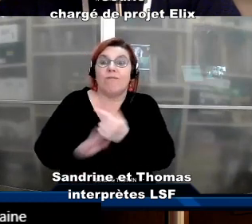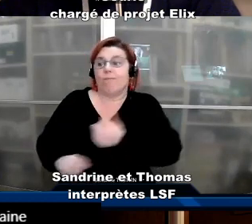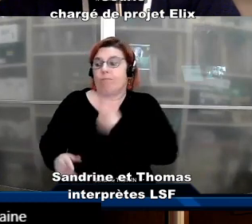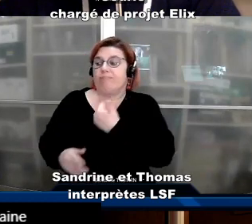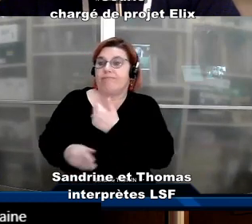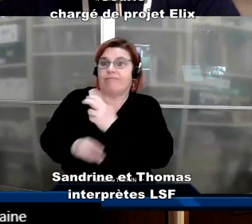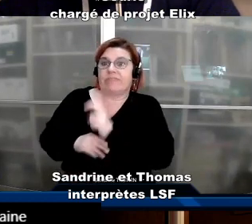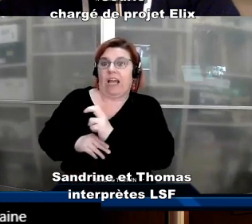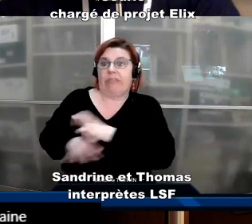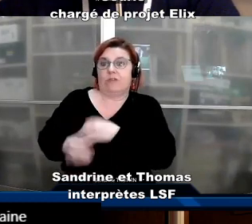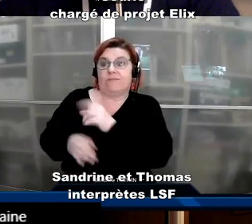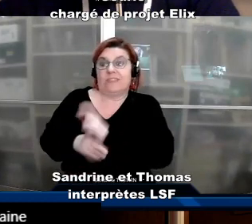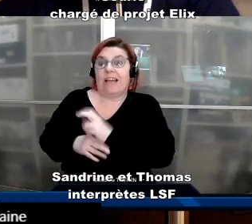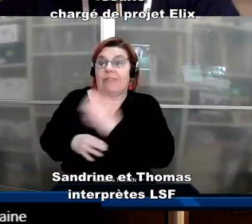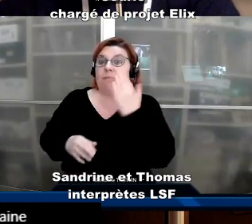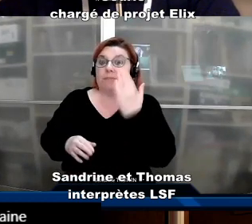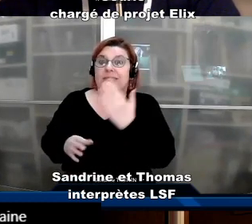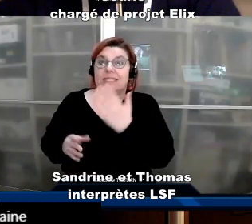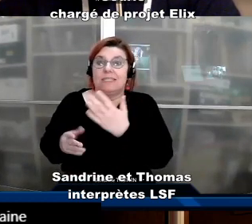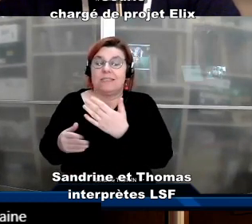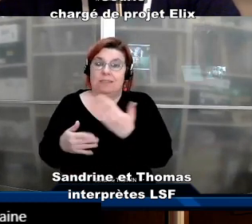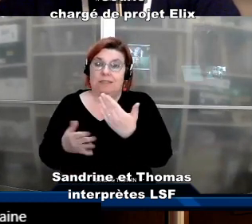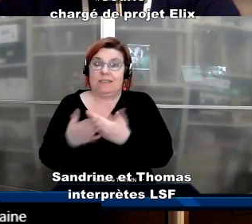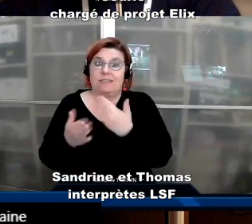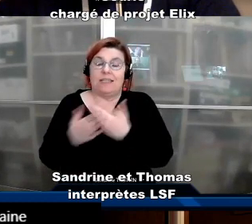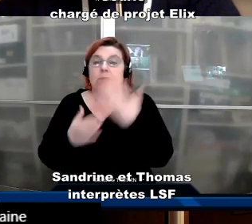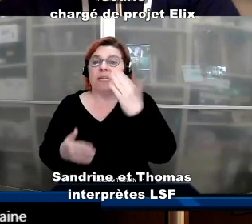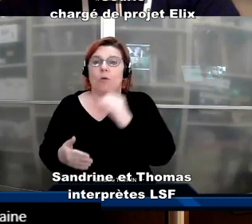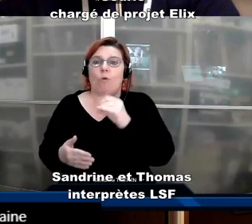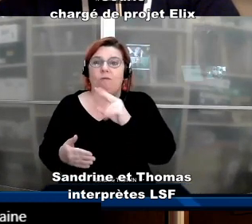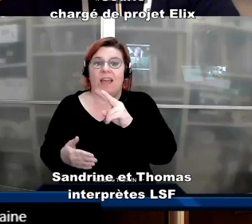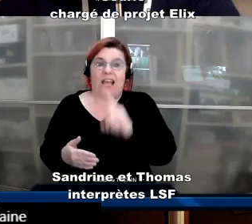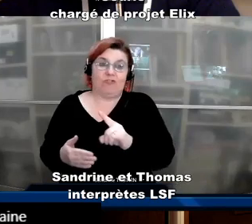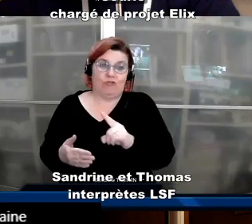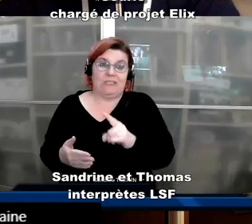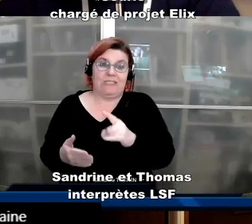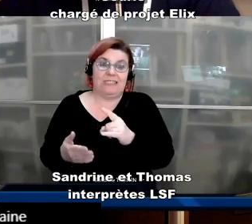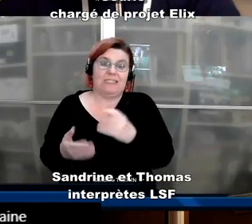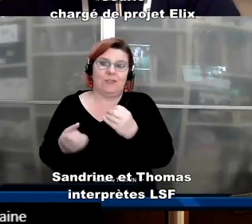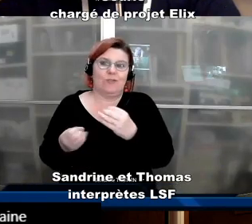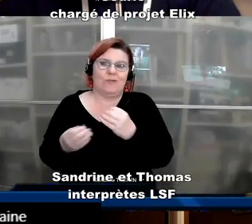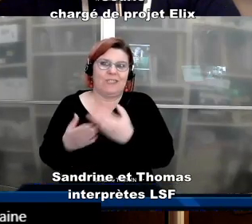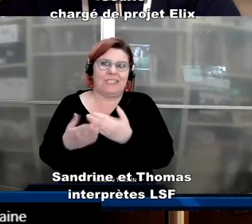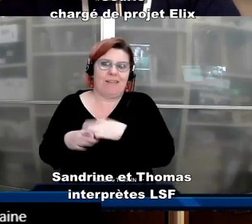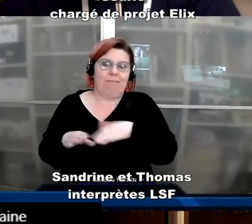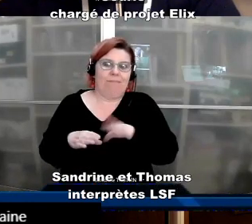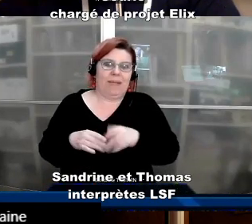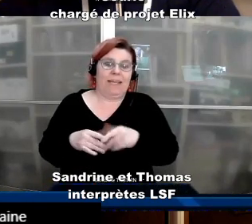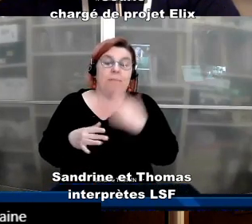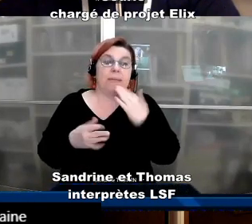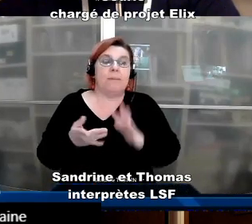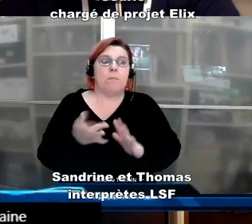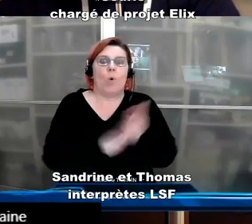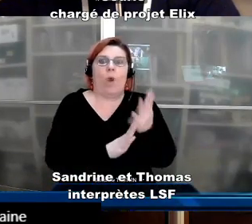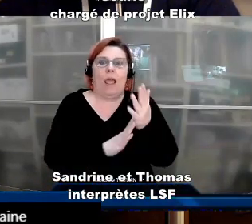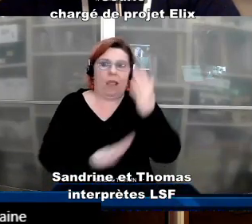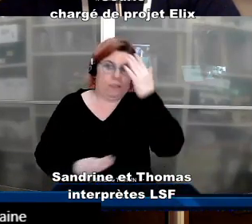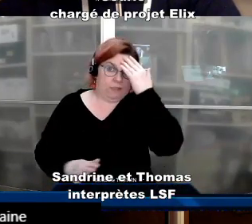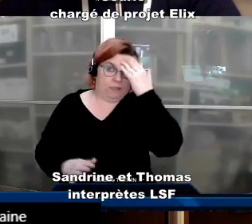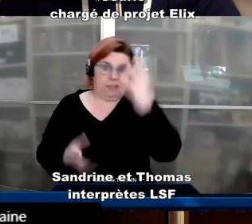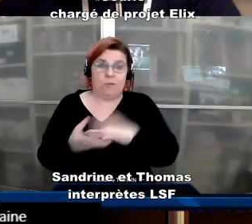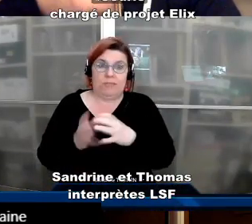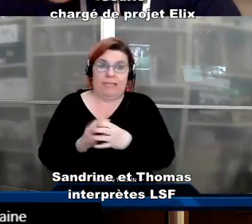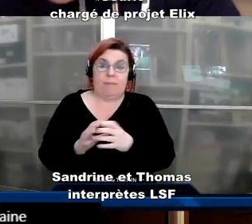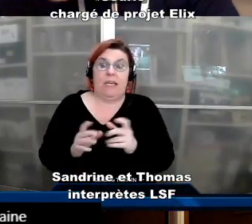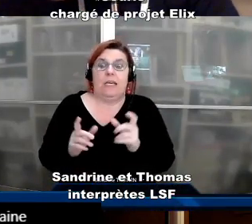part. Quand on passe par OVH, en général, c'est que c'est ça notre plan B. Et quand le plan B il brûle, c'est compliqué. Par